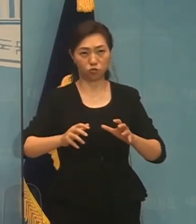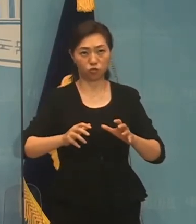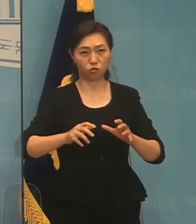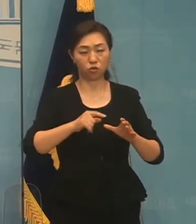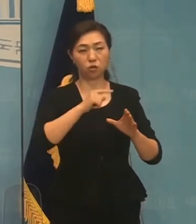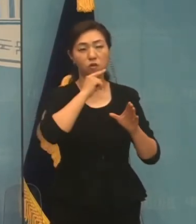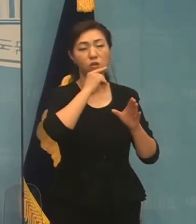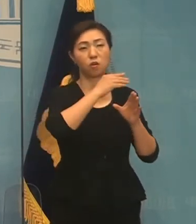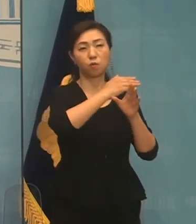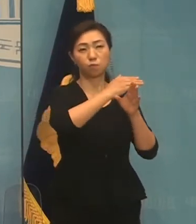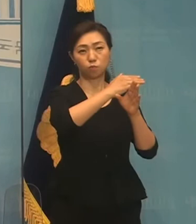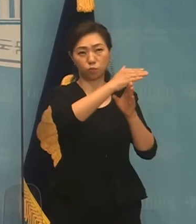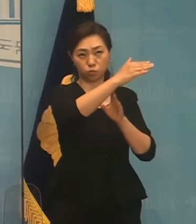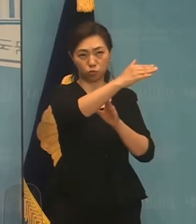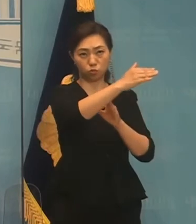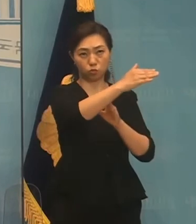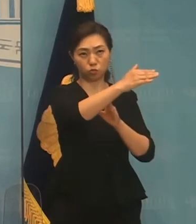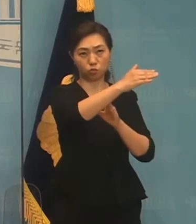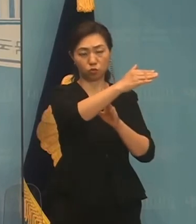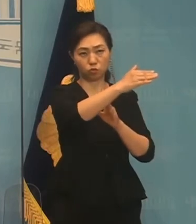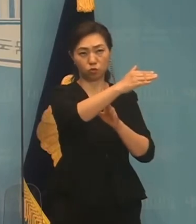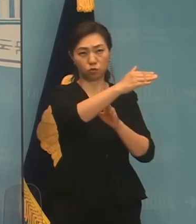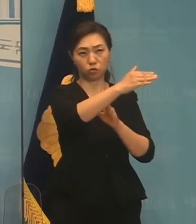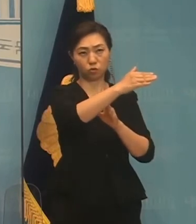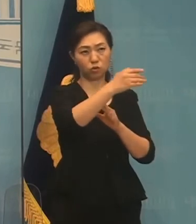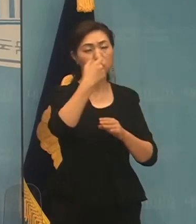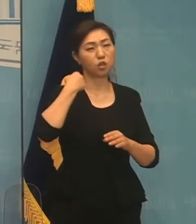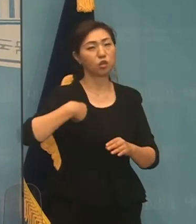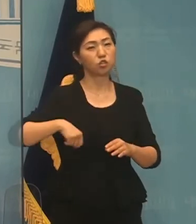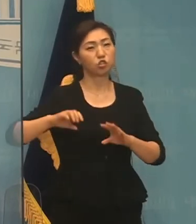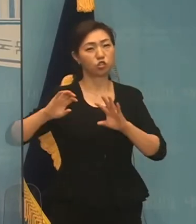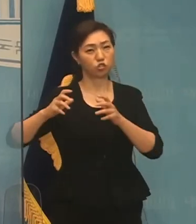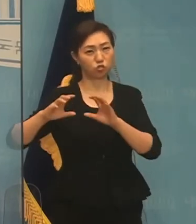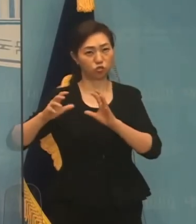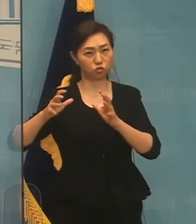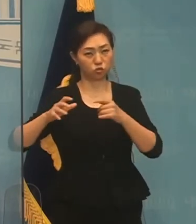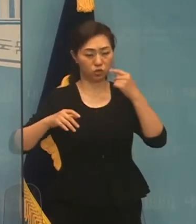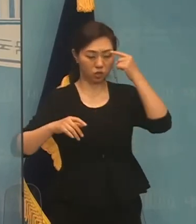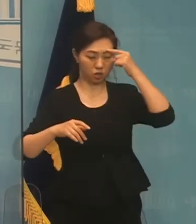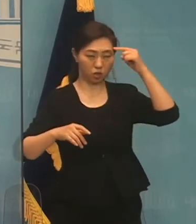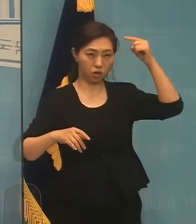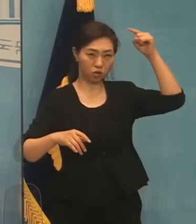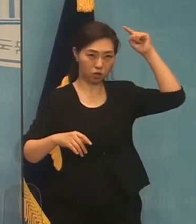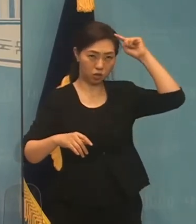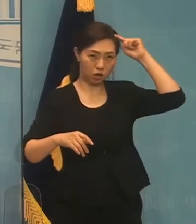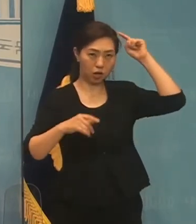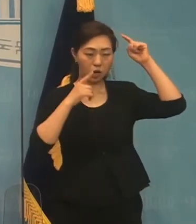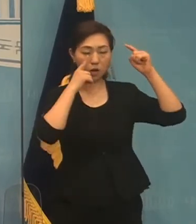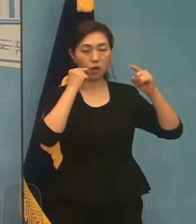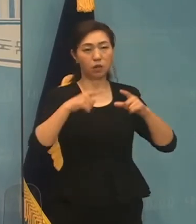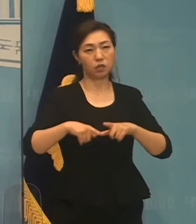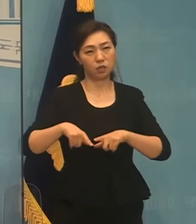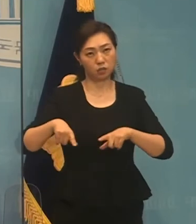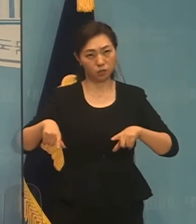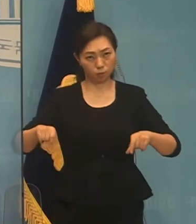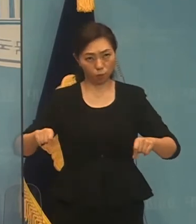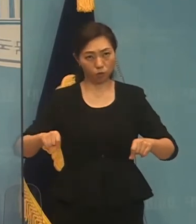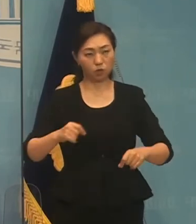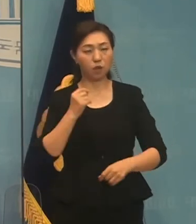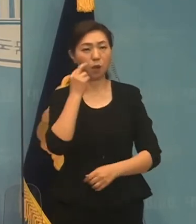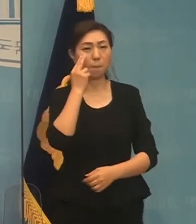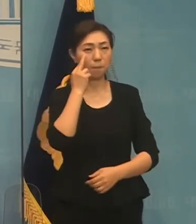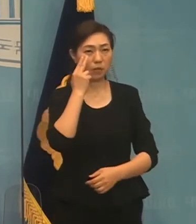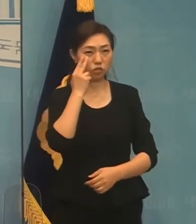북쪽, 중국, 러시아, 일본, 미국